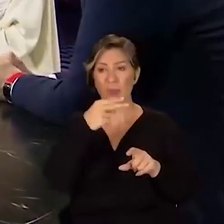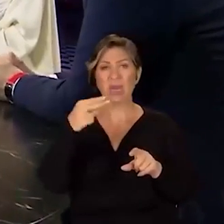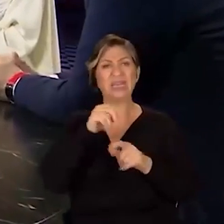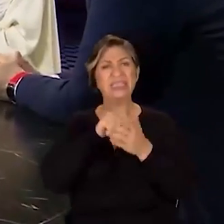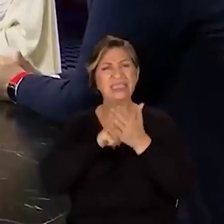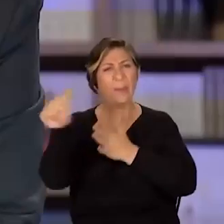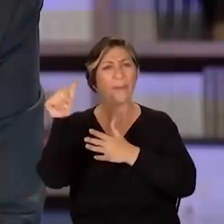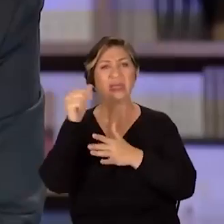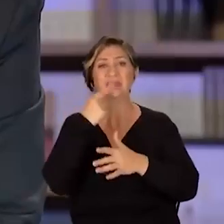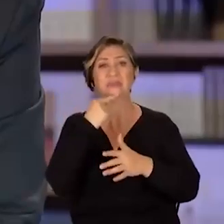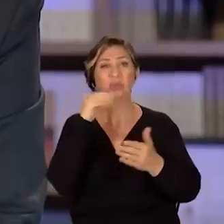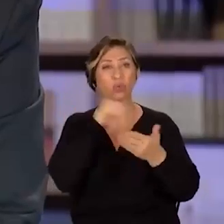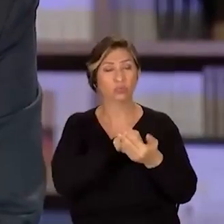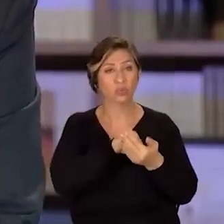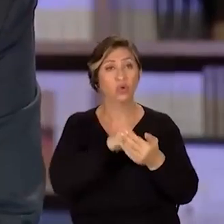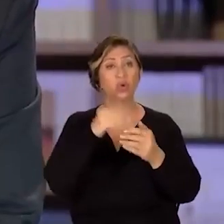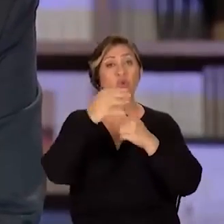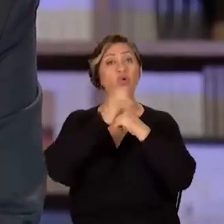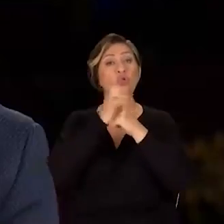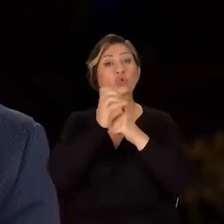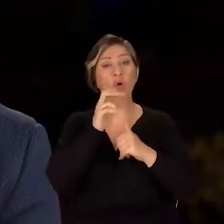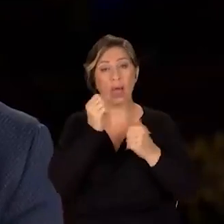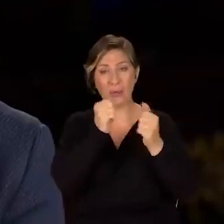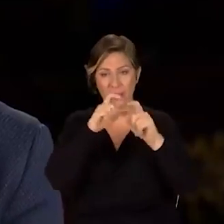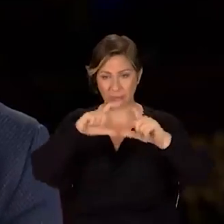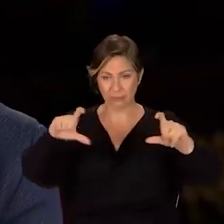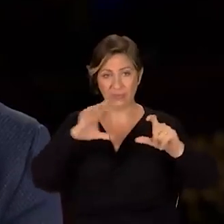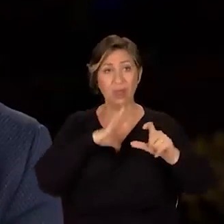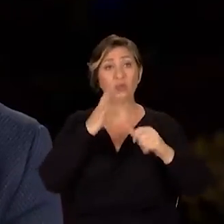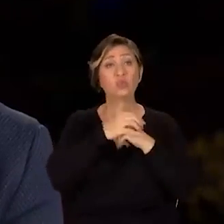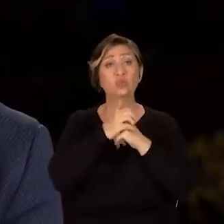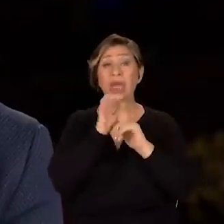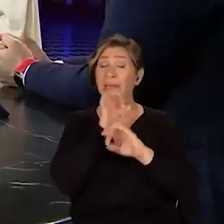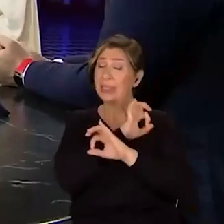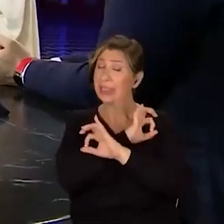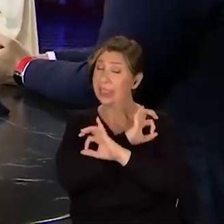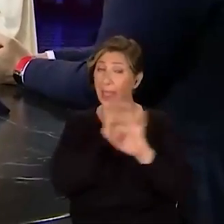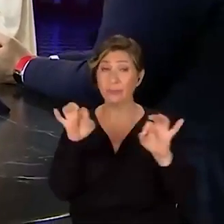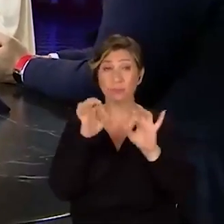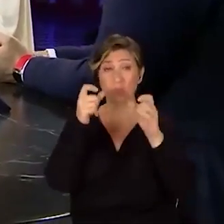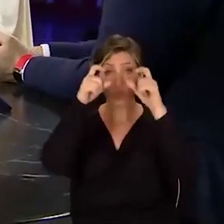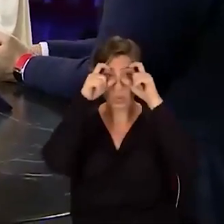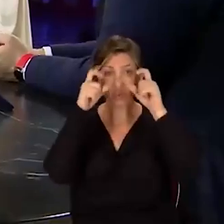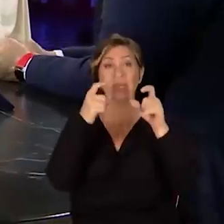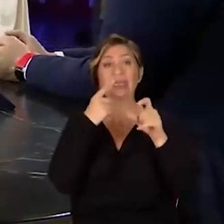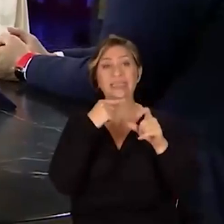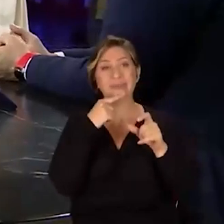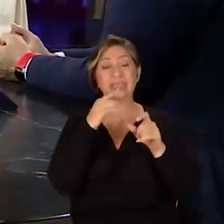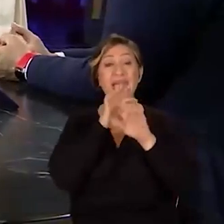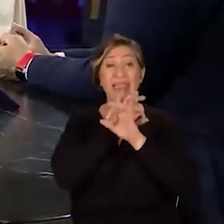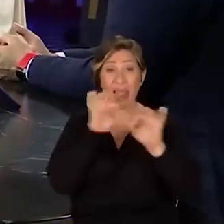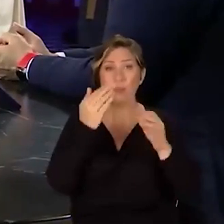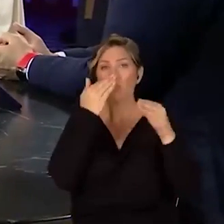tamamen kırmızı. Evet, bizim turuncu var. Turuncu en ideal, yani gözlükte de en ideal. Kırmızı gene en